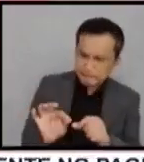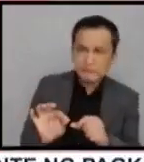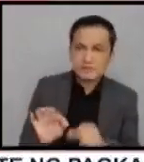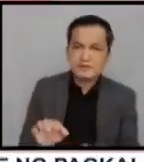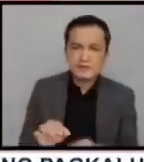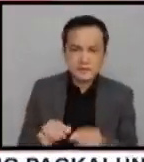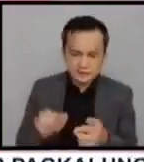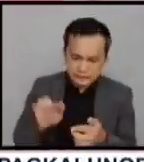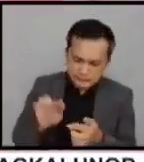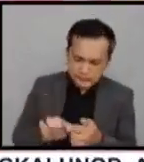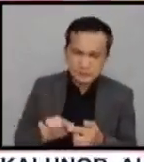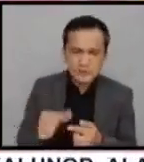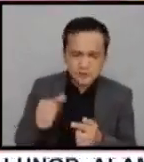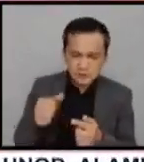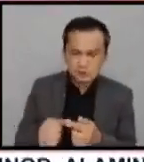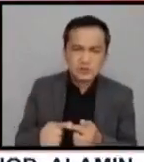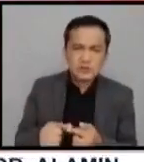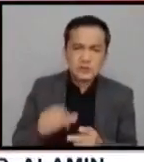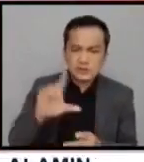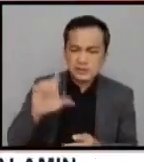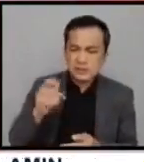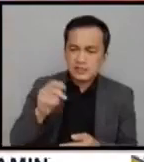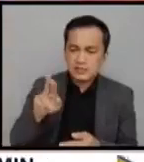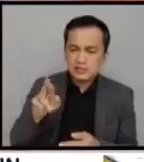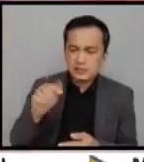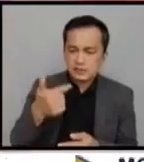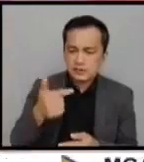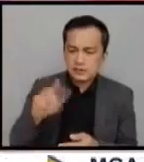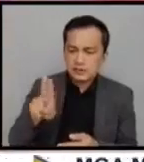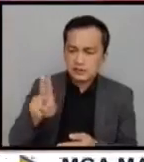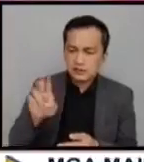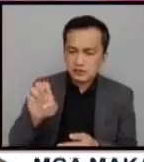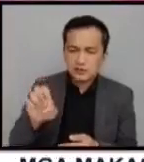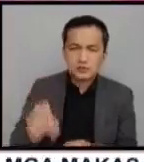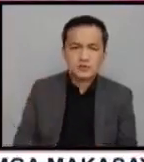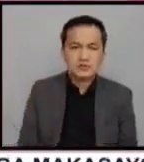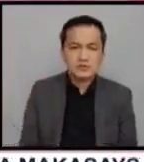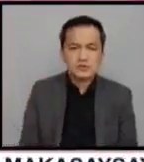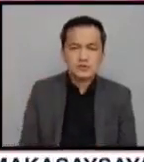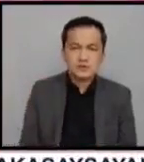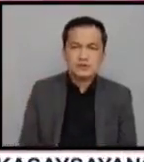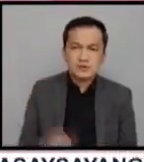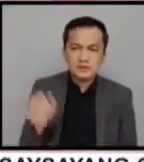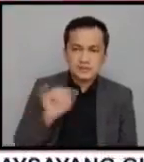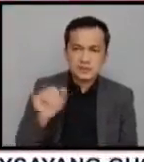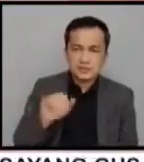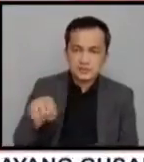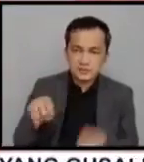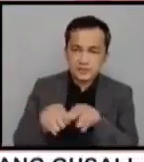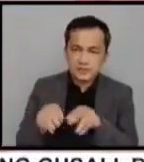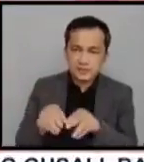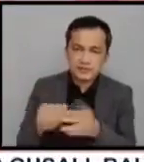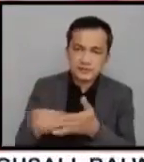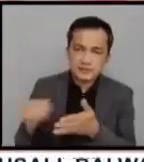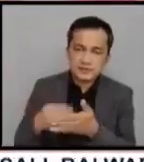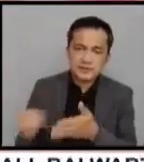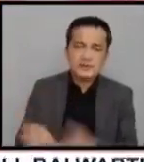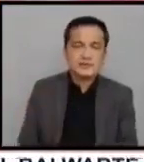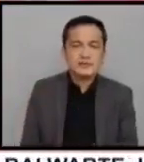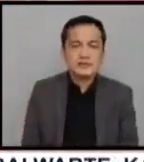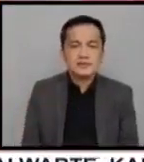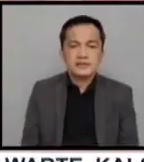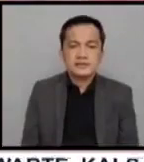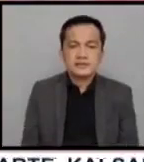glue? Leather glue po. Okay. Yes. Ah, so may leather glue pala? Yes, meron. Doon din, sa Marikina din siya makukuha. Okay. So,